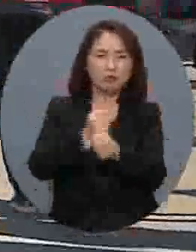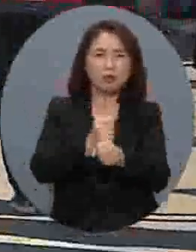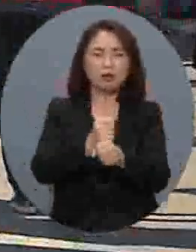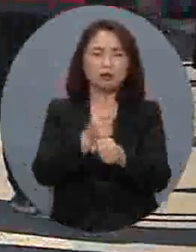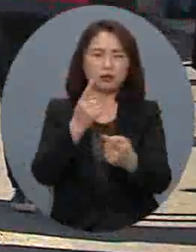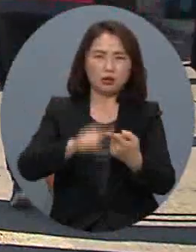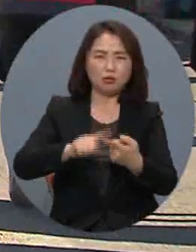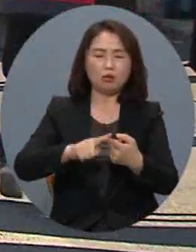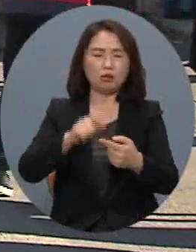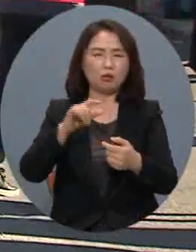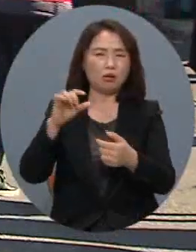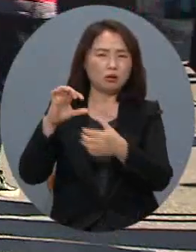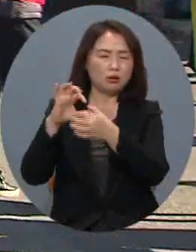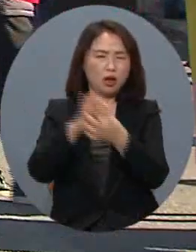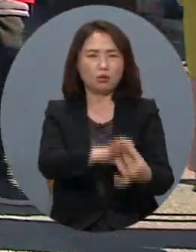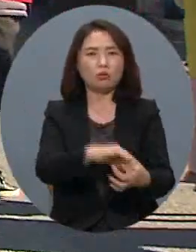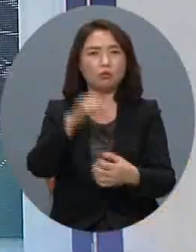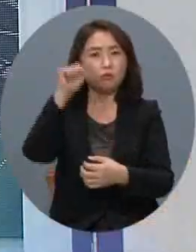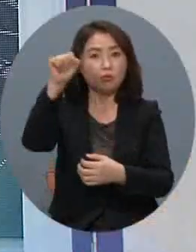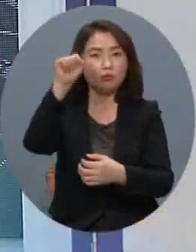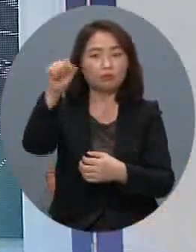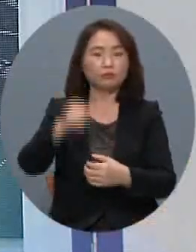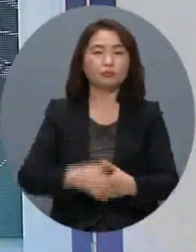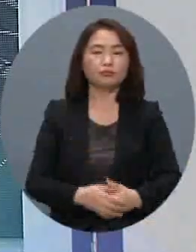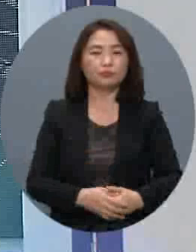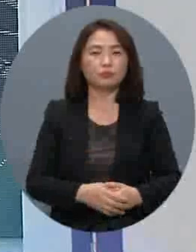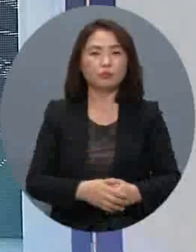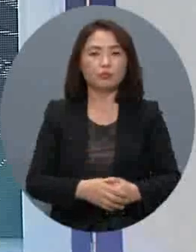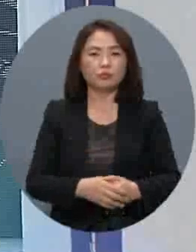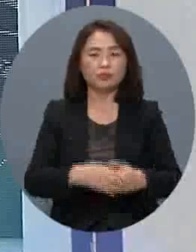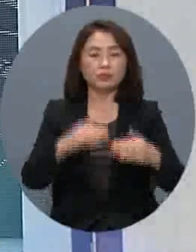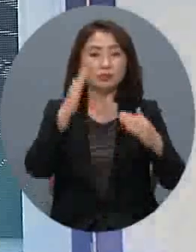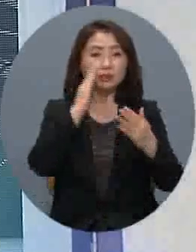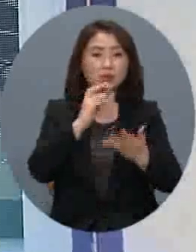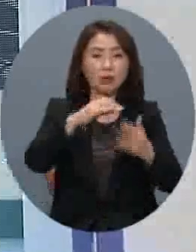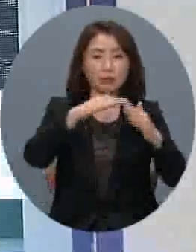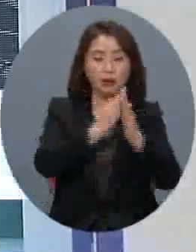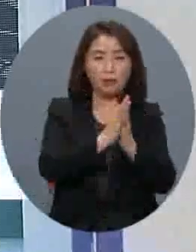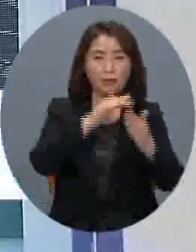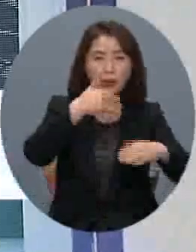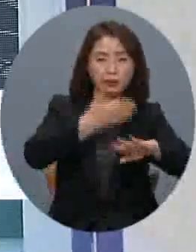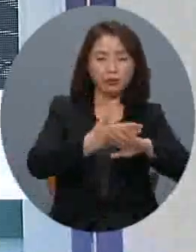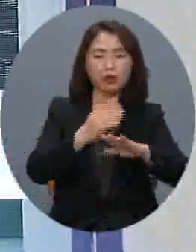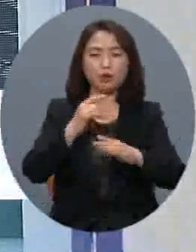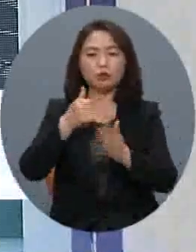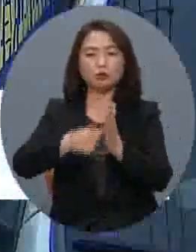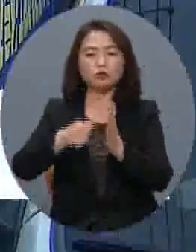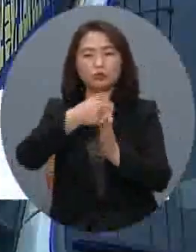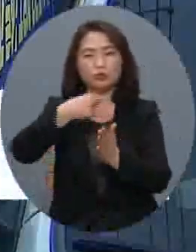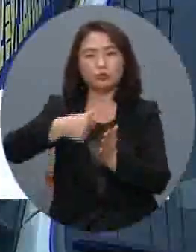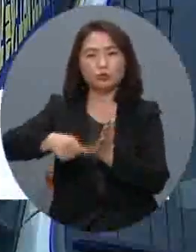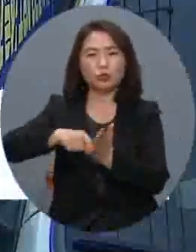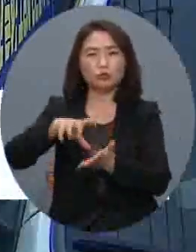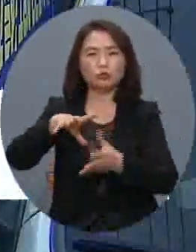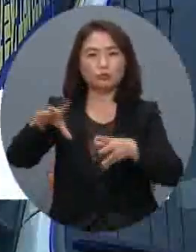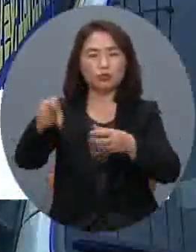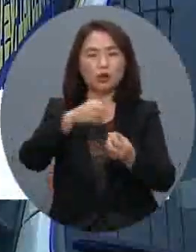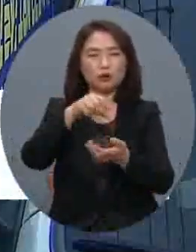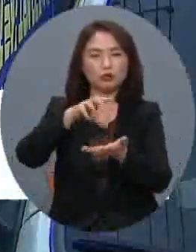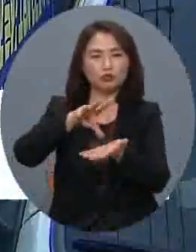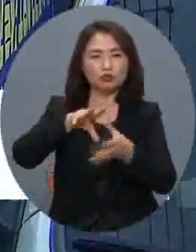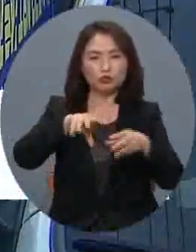요구하며 무기한 농성에 들어갔습니다. 흑자 폐업 반대, 중국산 제품 납품 중단, 해고